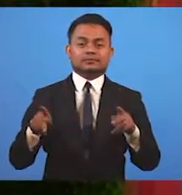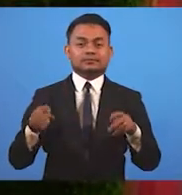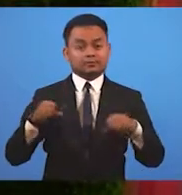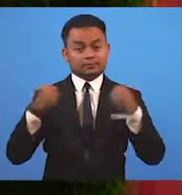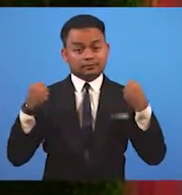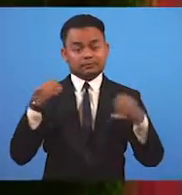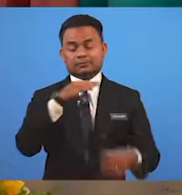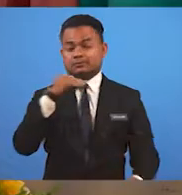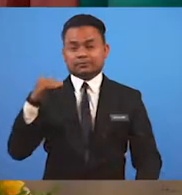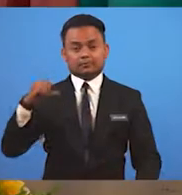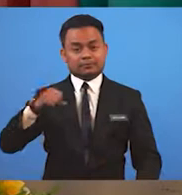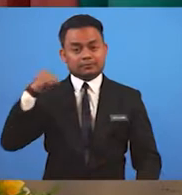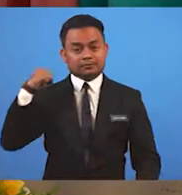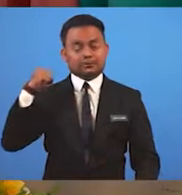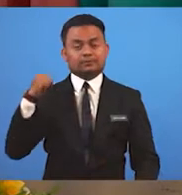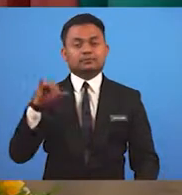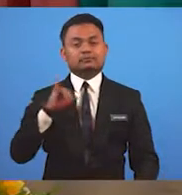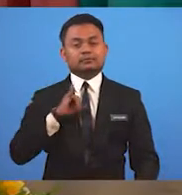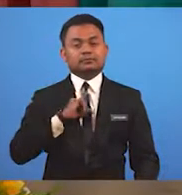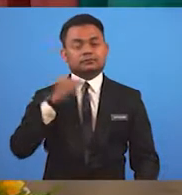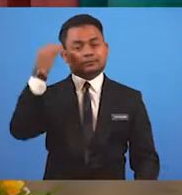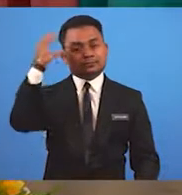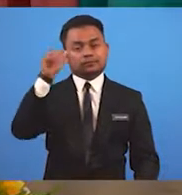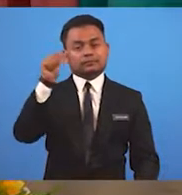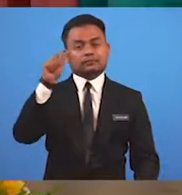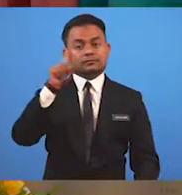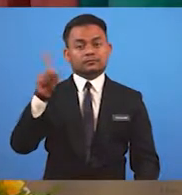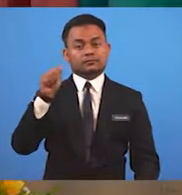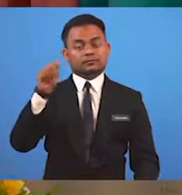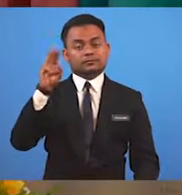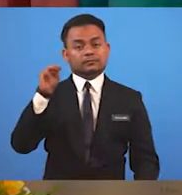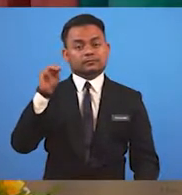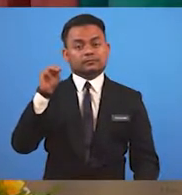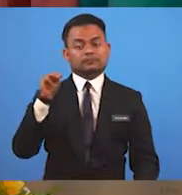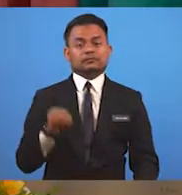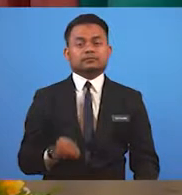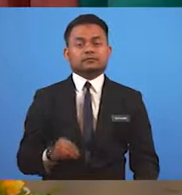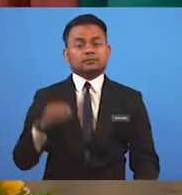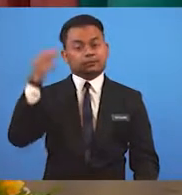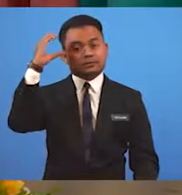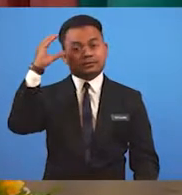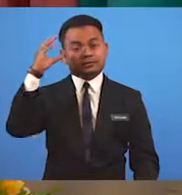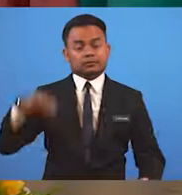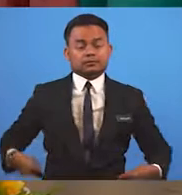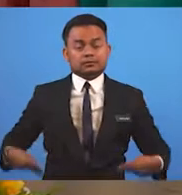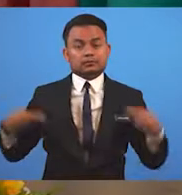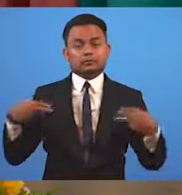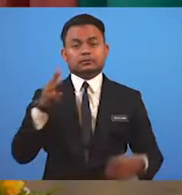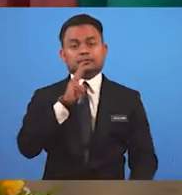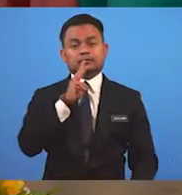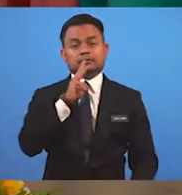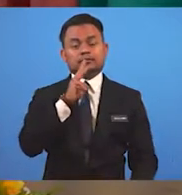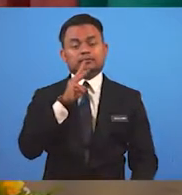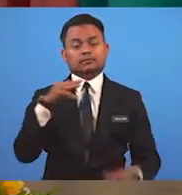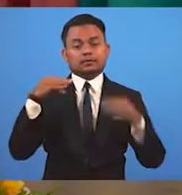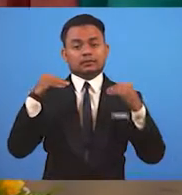senantiasa bersemangat. Saya, Cikgu Nur Azam bin Muhammad Seh, seorang guru aquaculture yang mengajar di Kolej